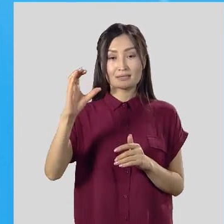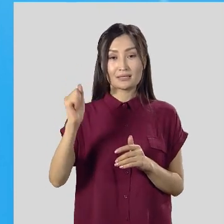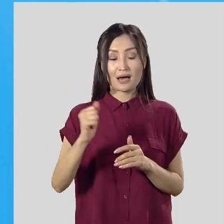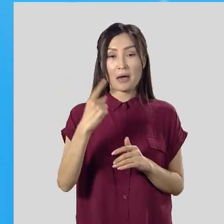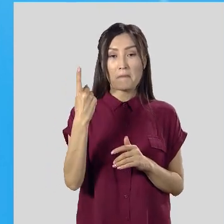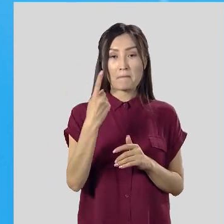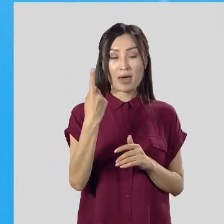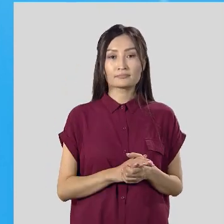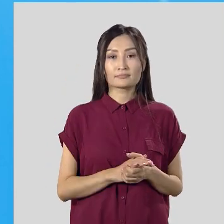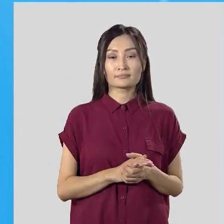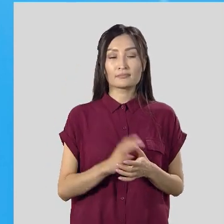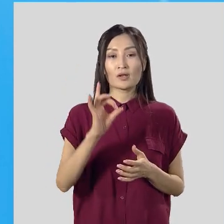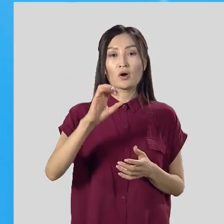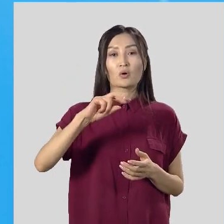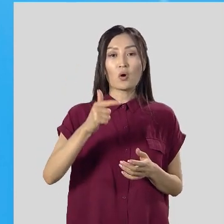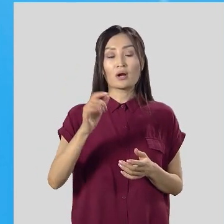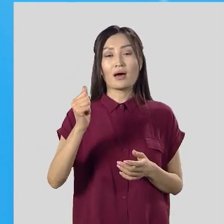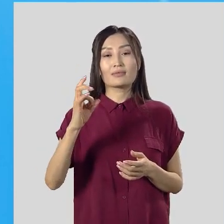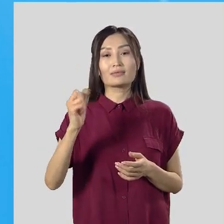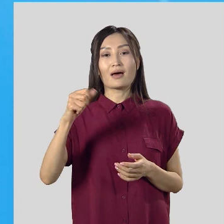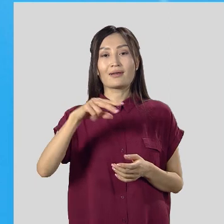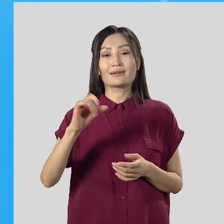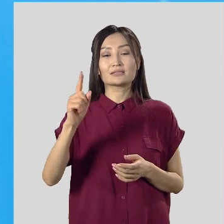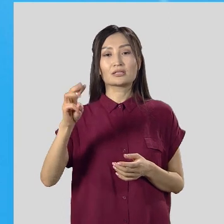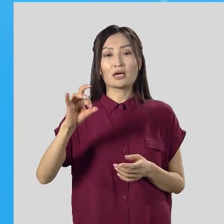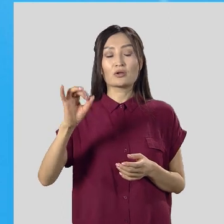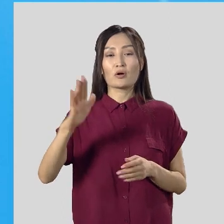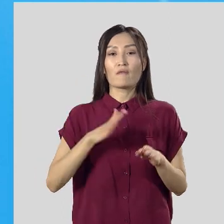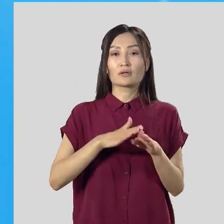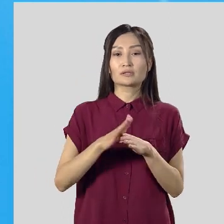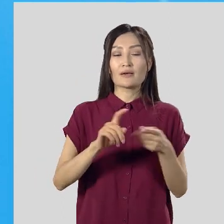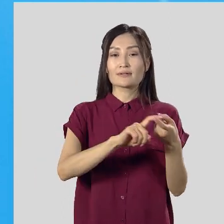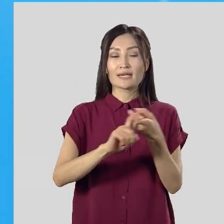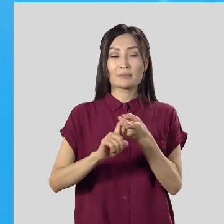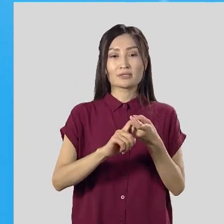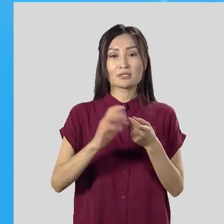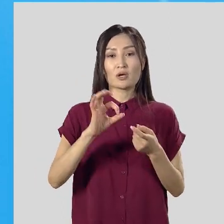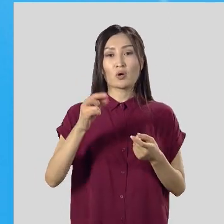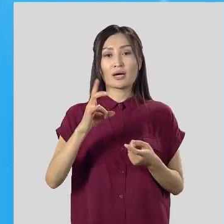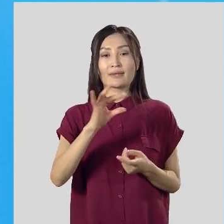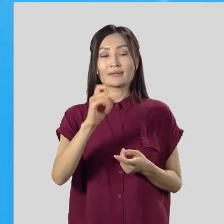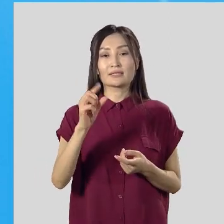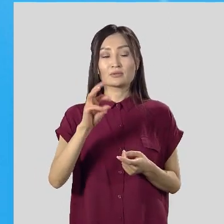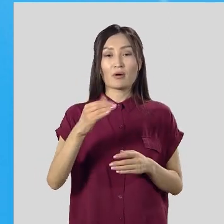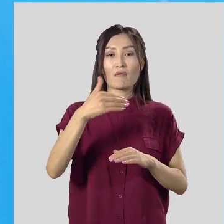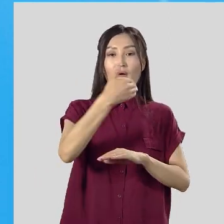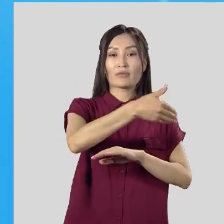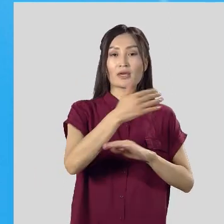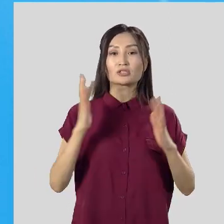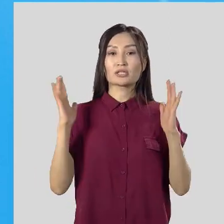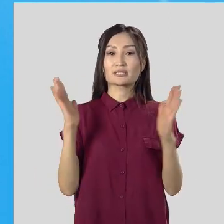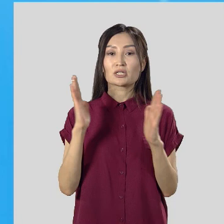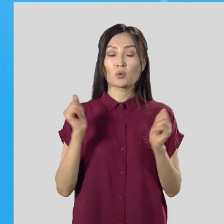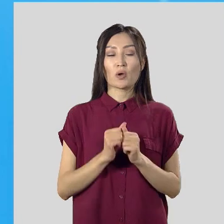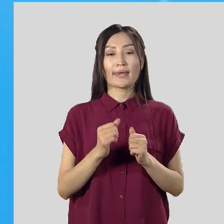Тезисы первого вопроса – роль анализаторов в осуществлении взаимосвязи организма с внешней средой.